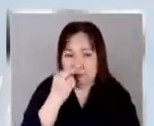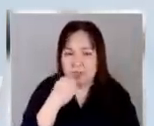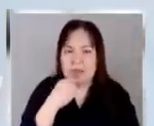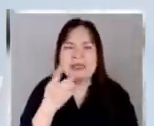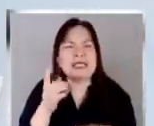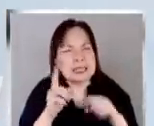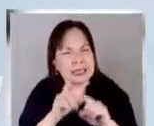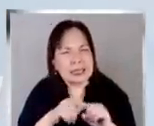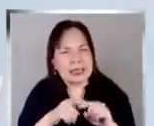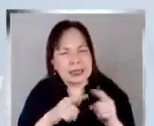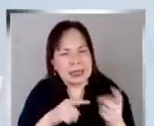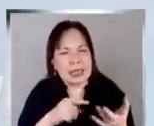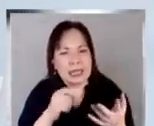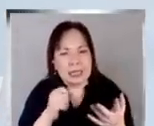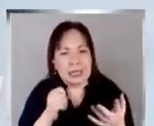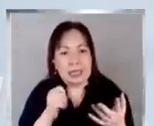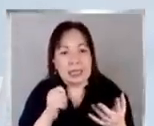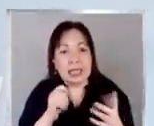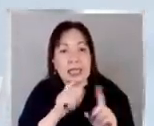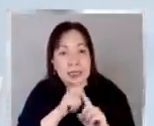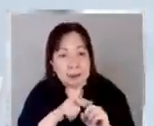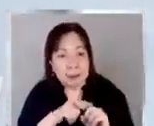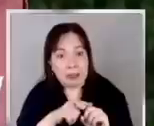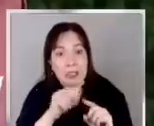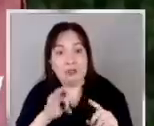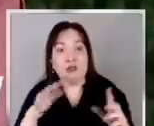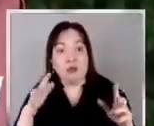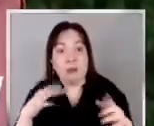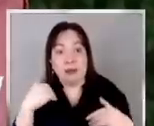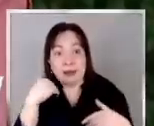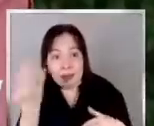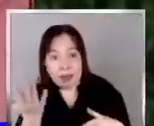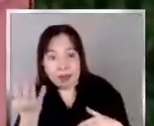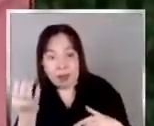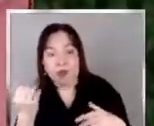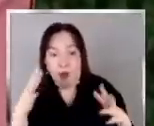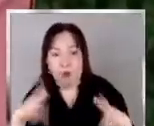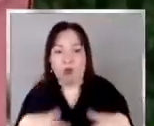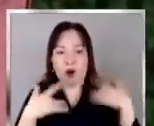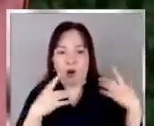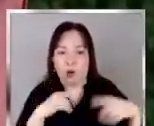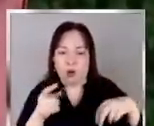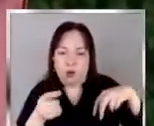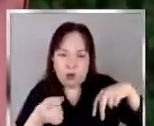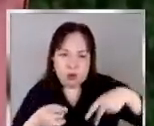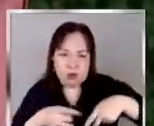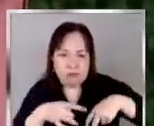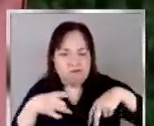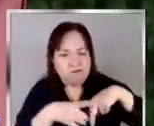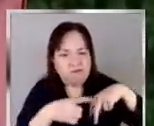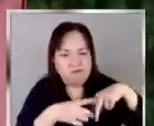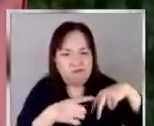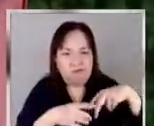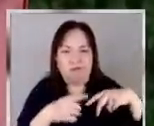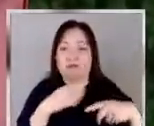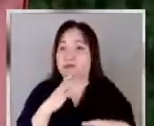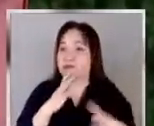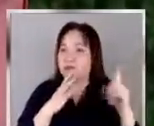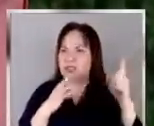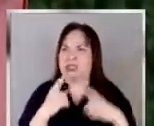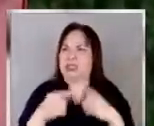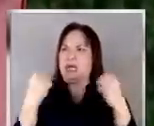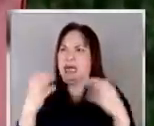kung patay o buhay ang mga ini-initiate. Marami itong involved dito eh. Dahil marami nagtulong-tulong eh. Pero isa palang identified